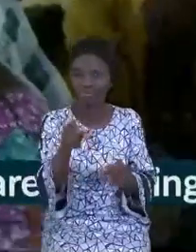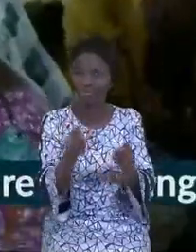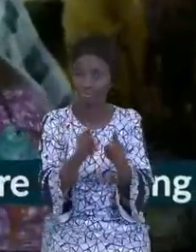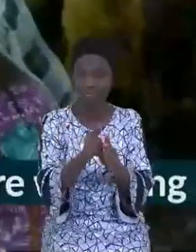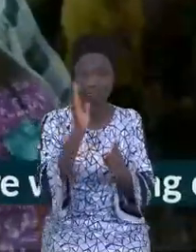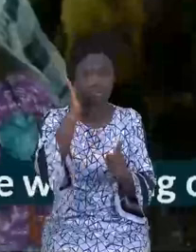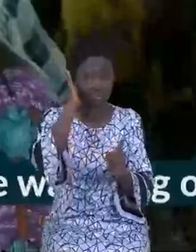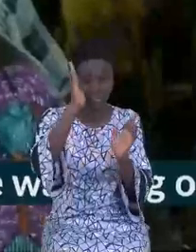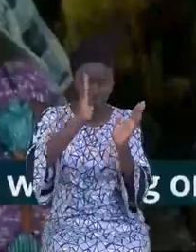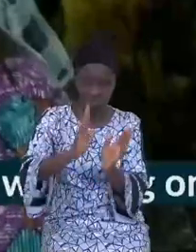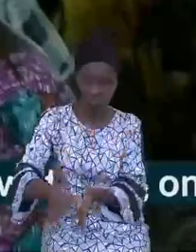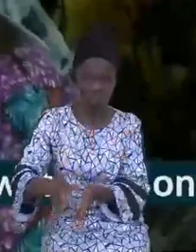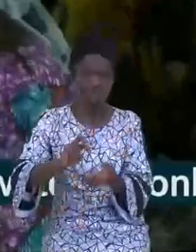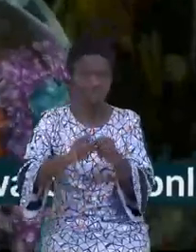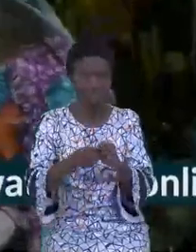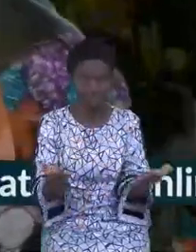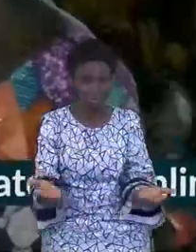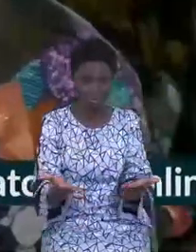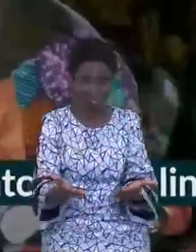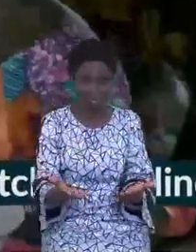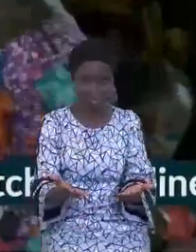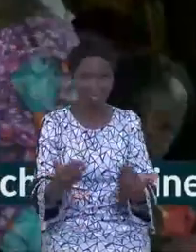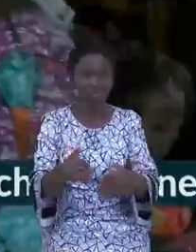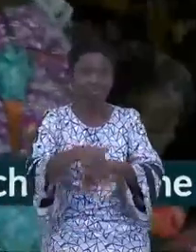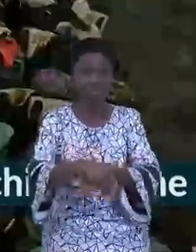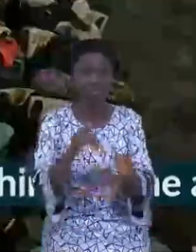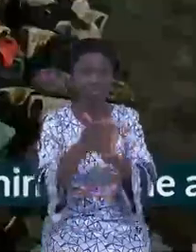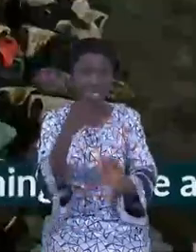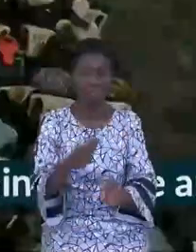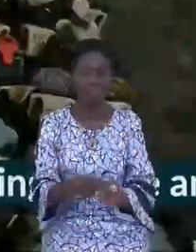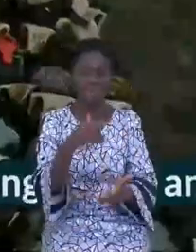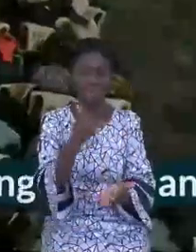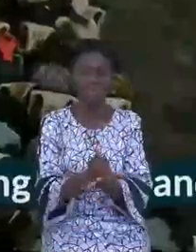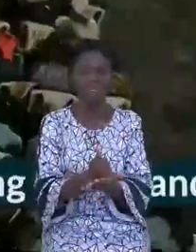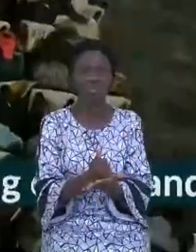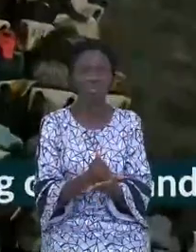de Jésus. Un grand Amen.